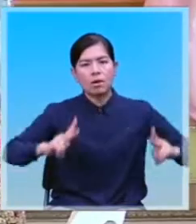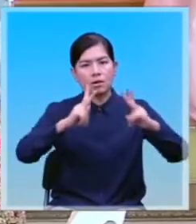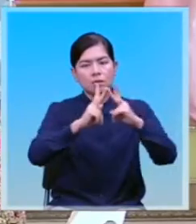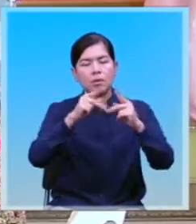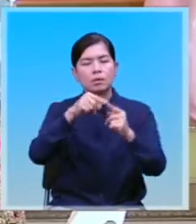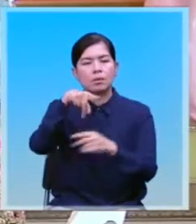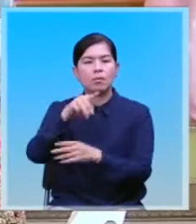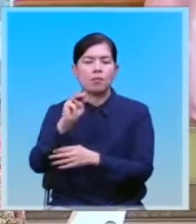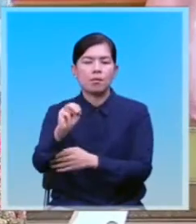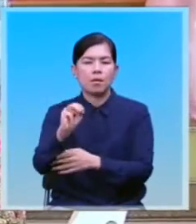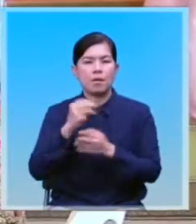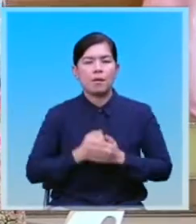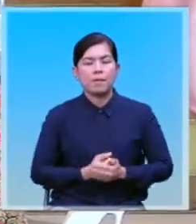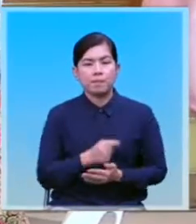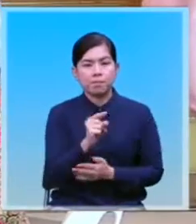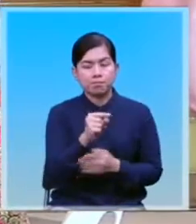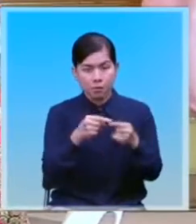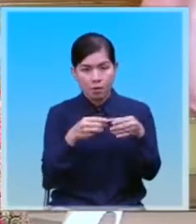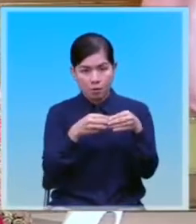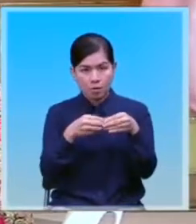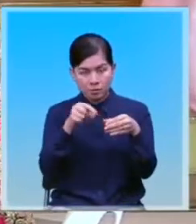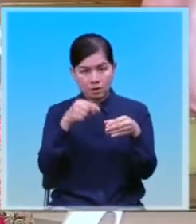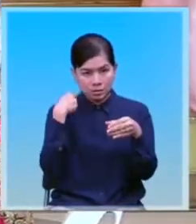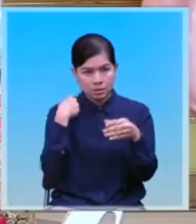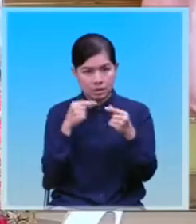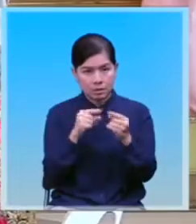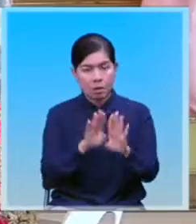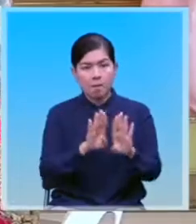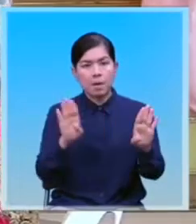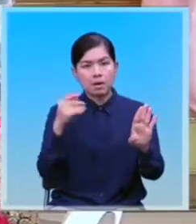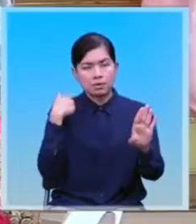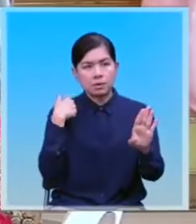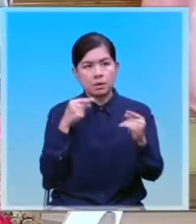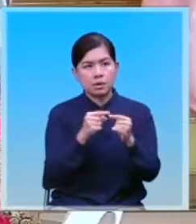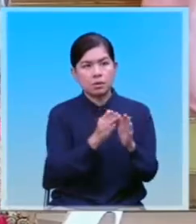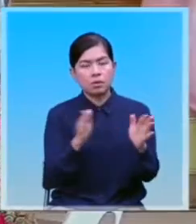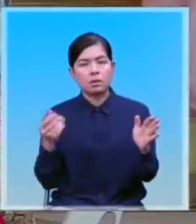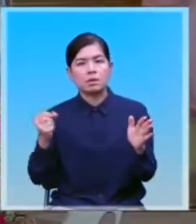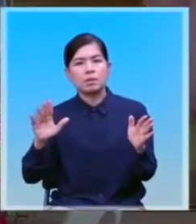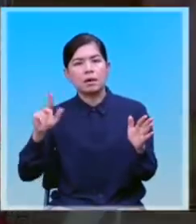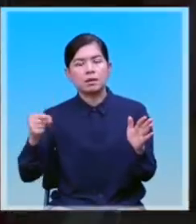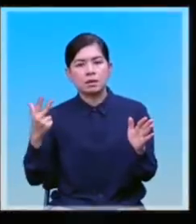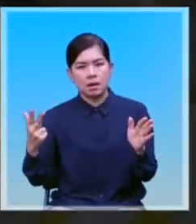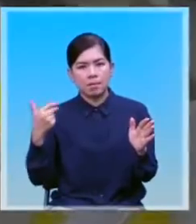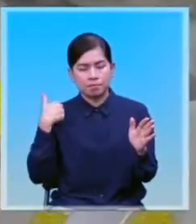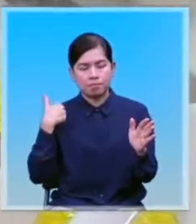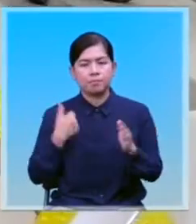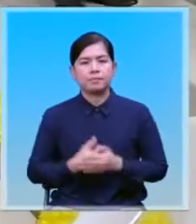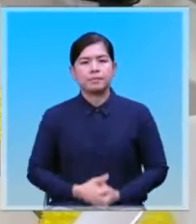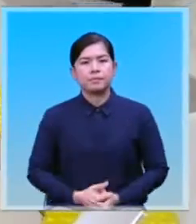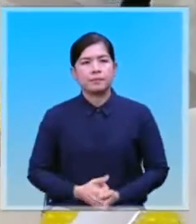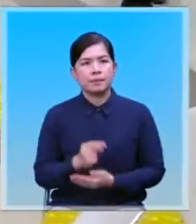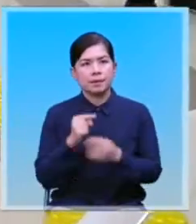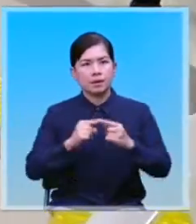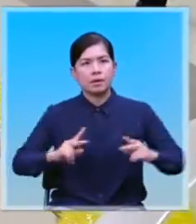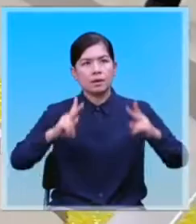ความมั่นคงของมนุษย์ค่ะซึ่งเขานะคะจะเปิดให้เย็บหน้ากากอนามัยไปจนถึงวันที่15มีนาคมนี้ค่ะ นอกจากนี้กระทรว